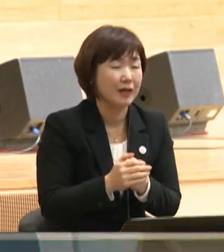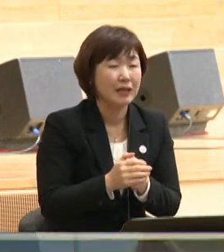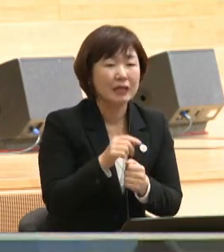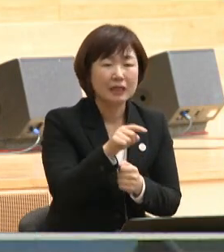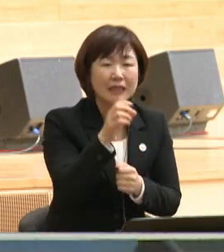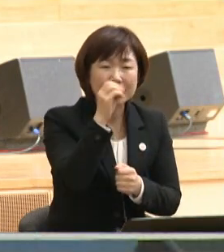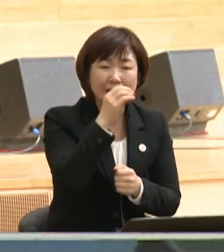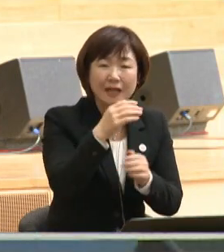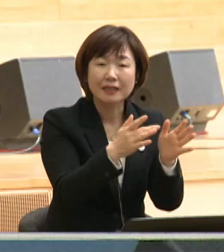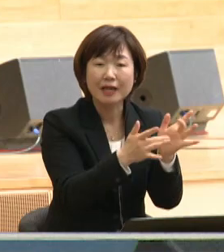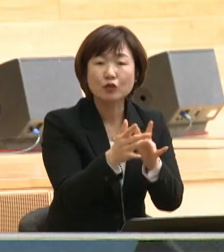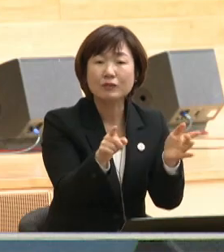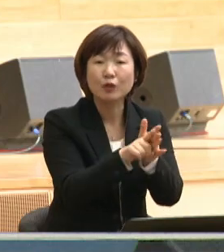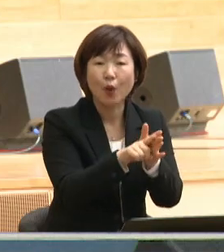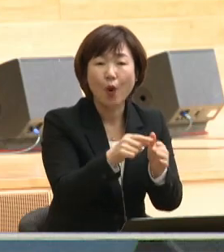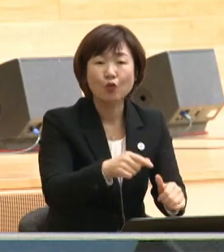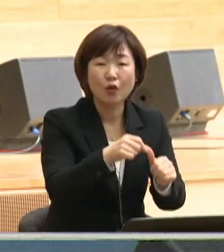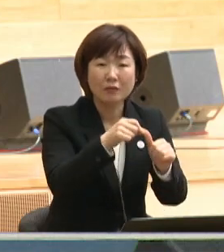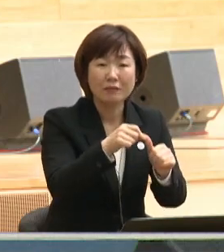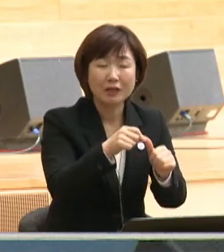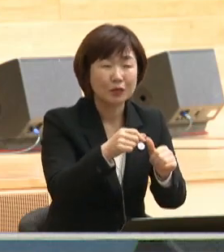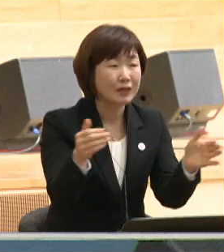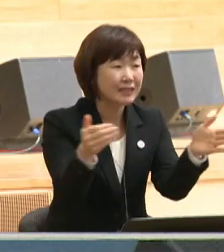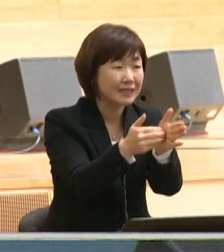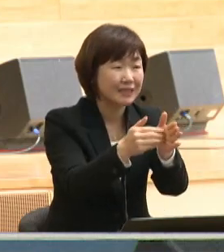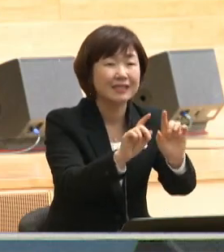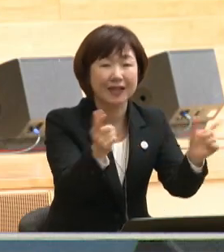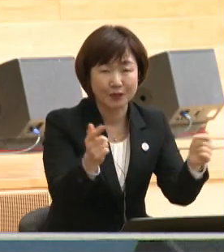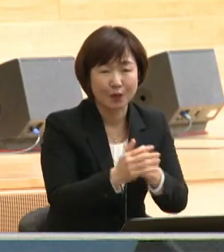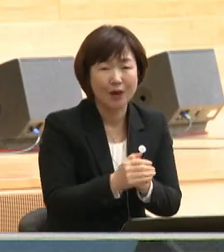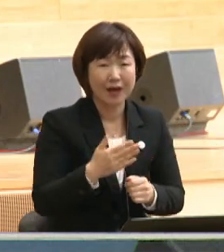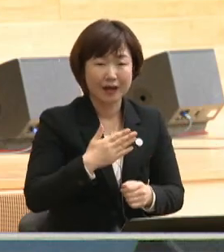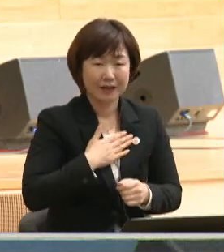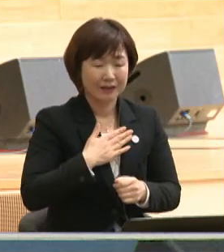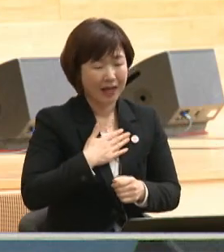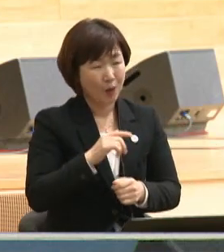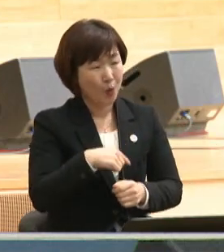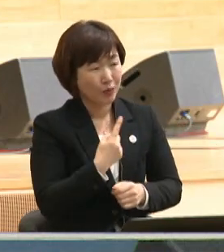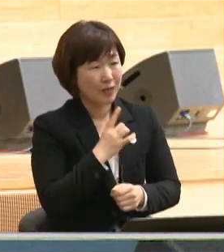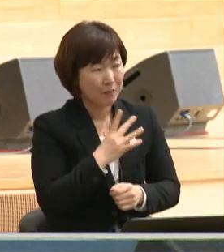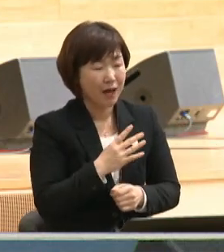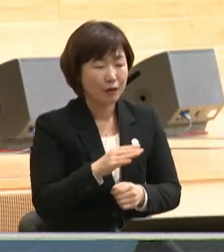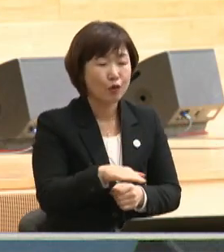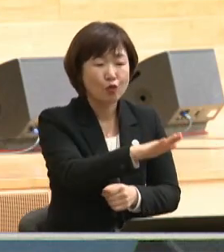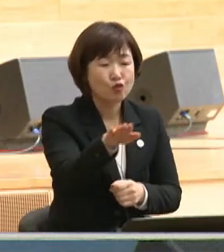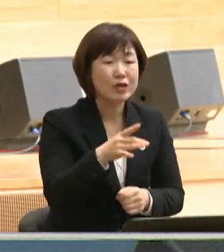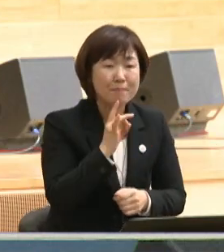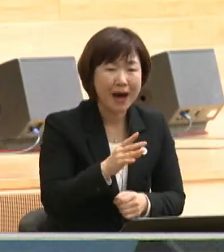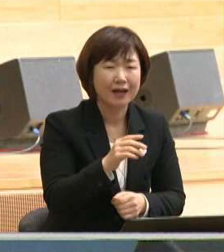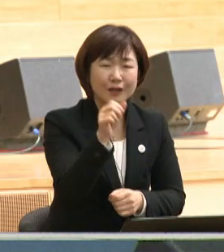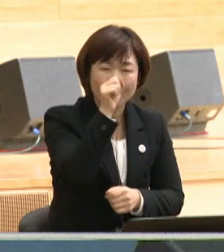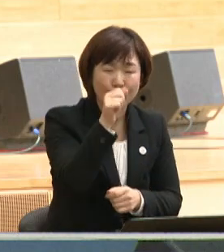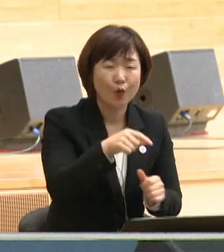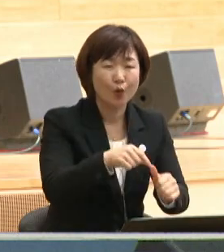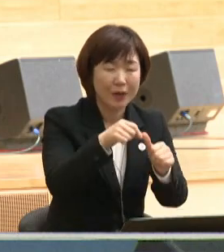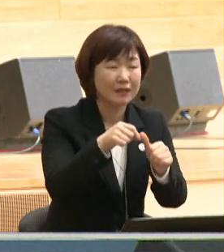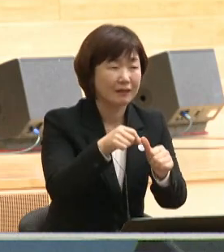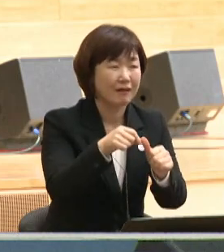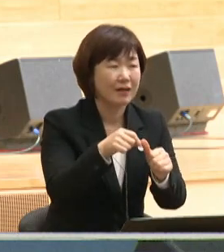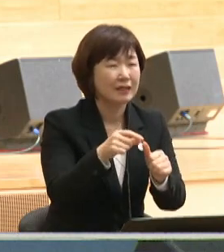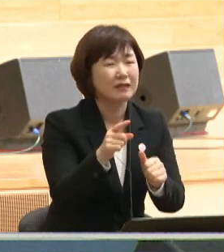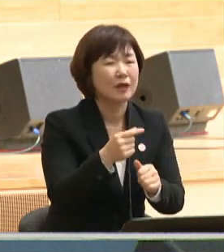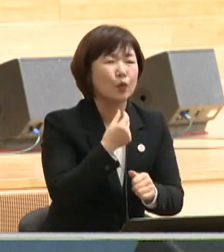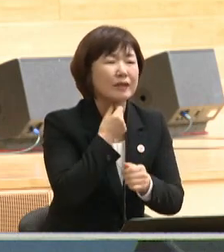예수 믿고 구원받는게 다가 아니라는 이야기입니다 우리끼리만 좋고 우리끼리만 구원받는 것을 하나님은